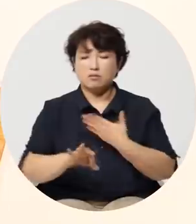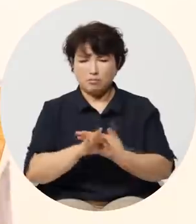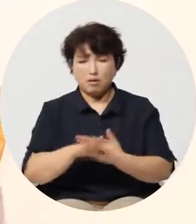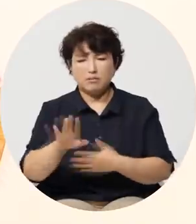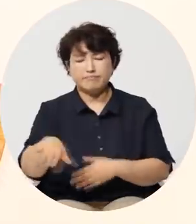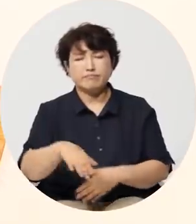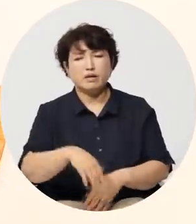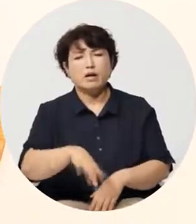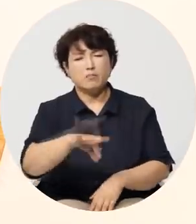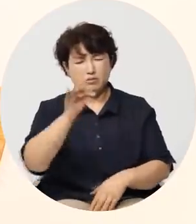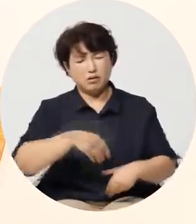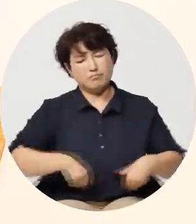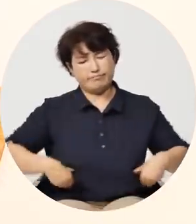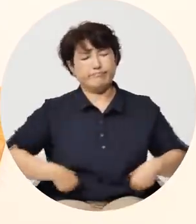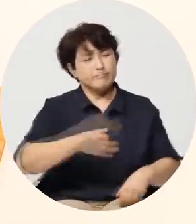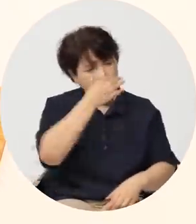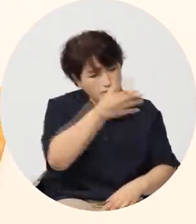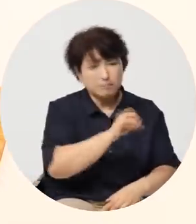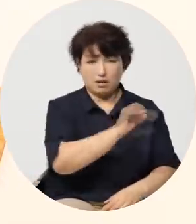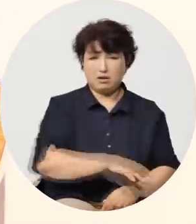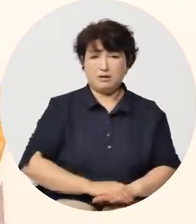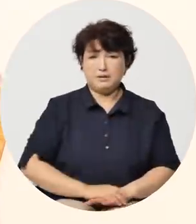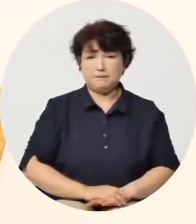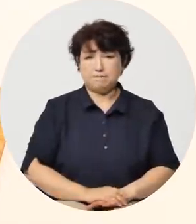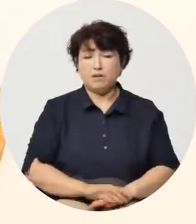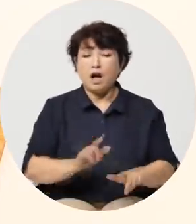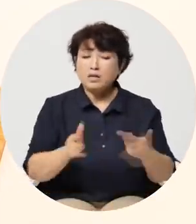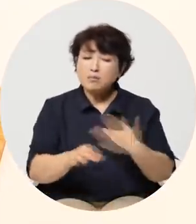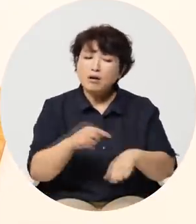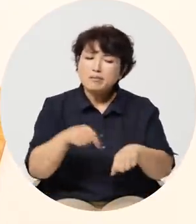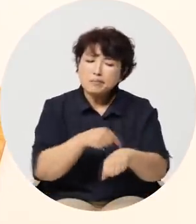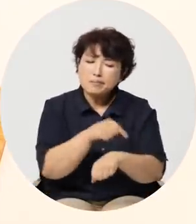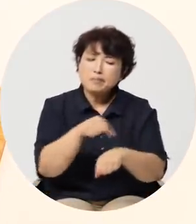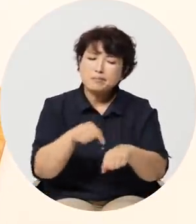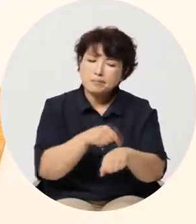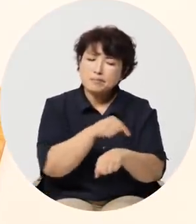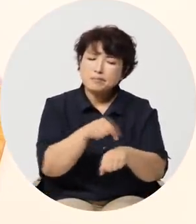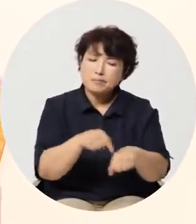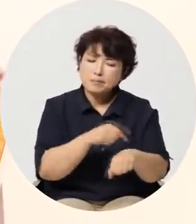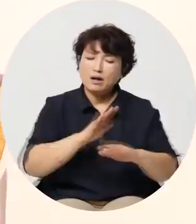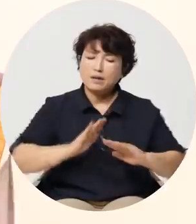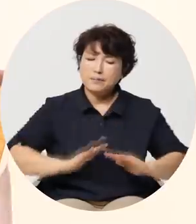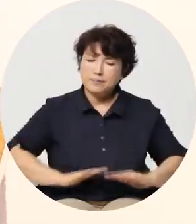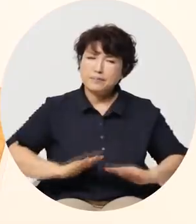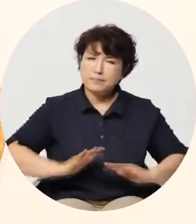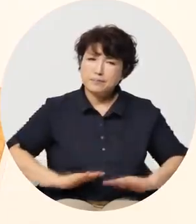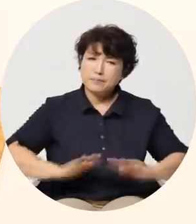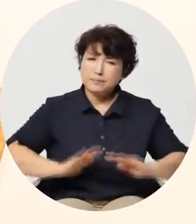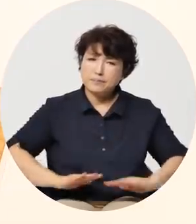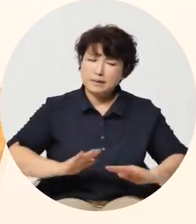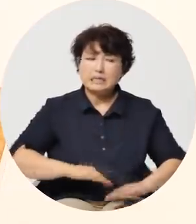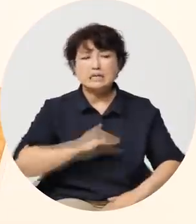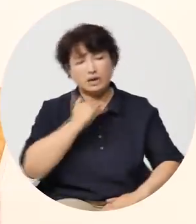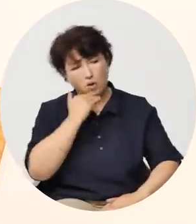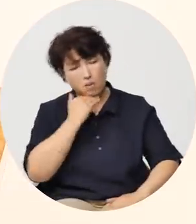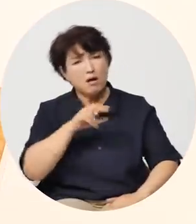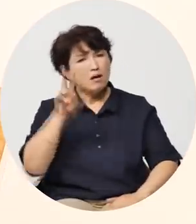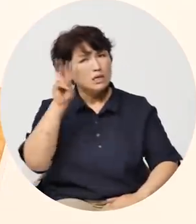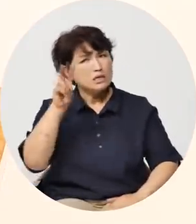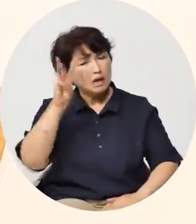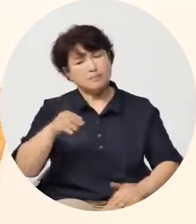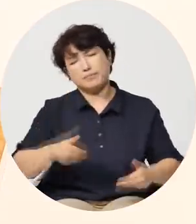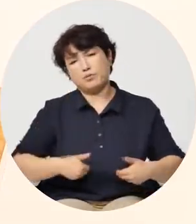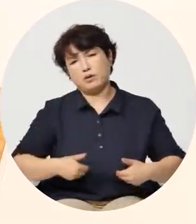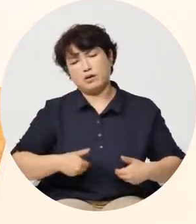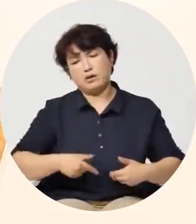자기가 사과를 해주는 거고, 그 다음에 아 가라앉을 때까지 좀 기다리자, 그러면 한 2, 3일 그냥 기다리면 되고, 이건 내